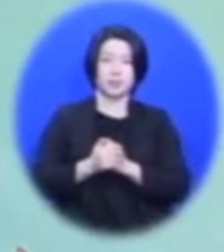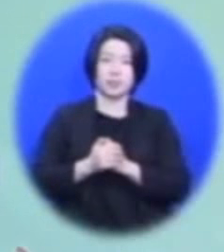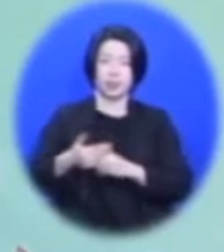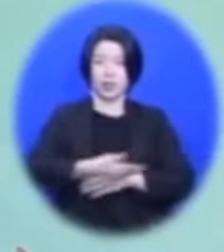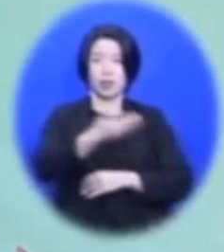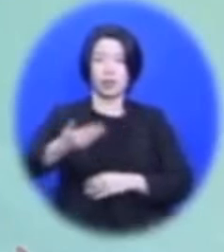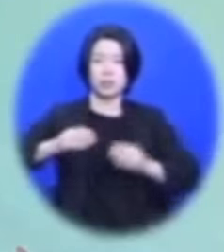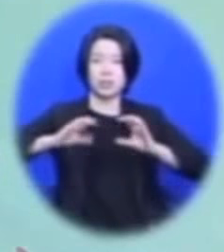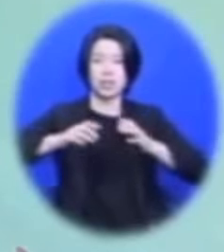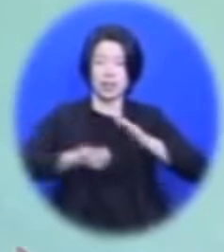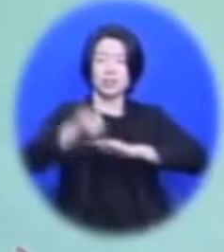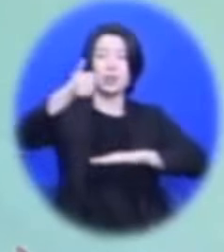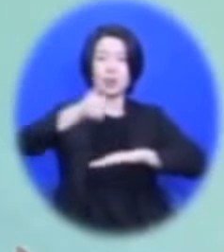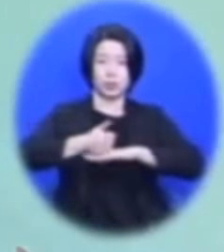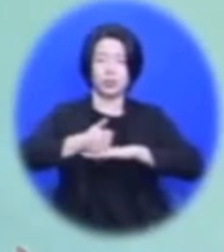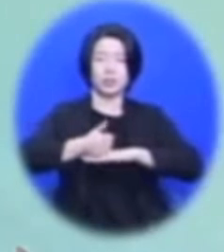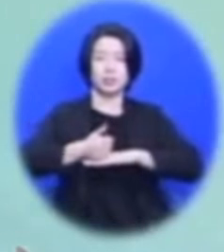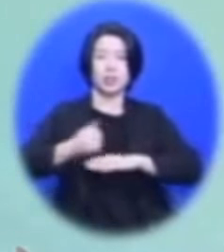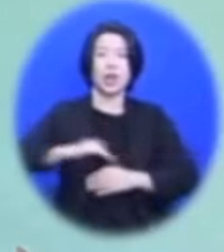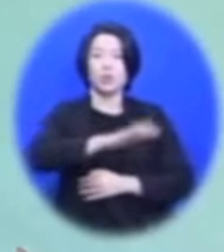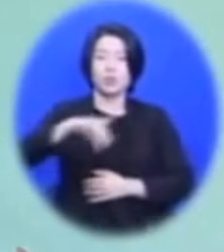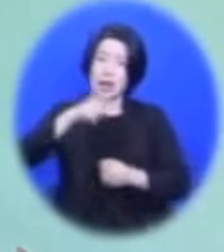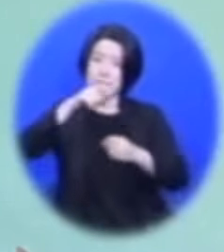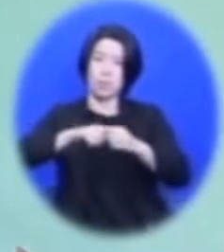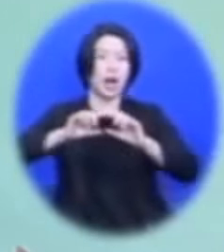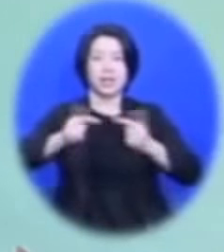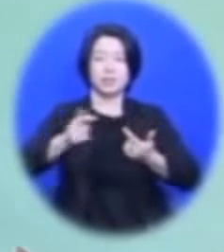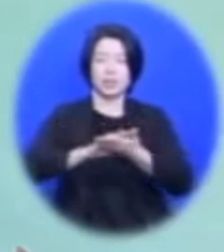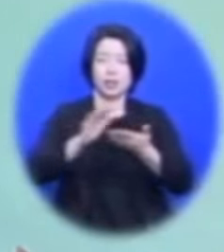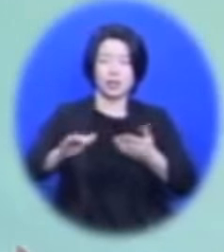여러분, 세상 성공은 우리의 목표가 아닙니다.